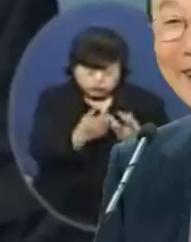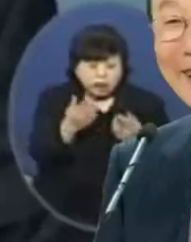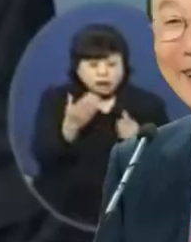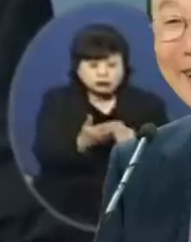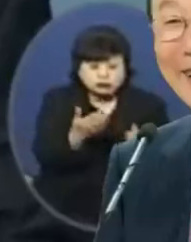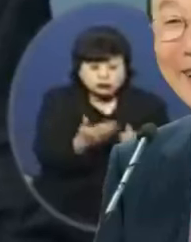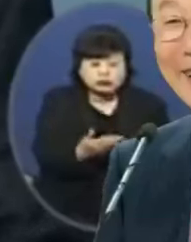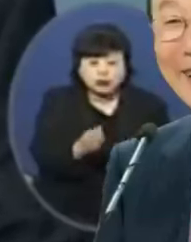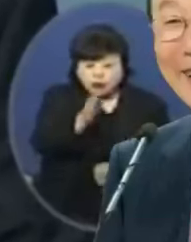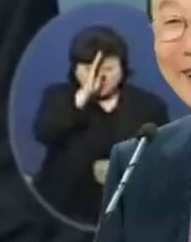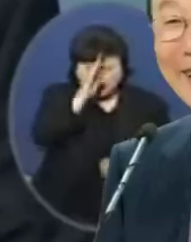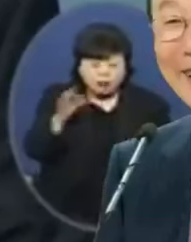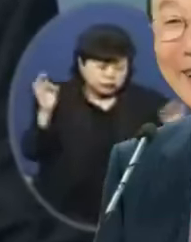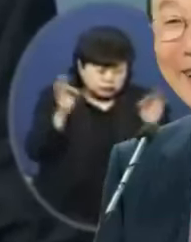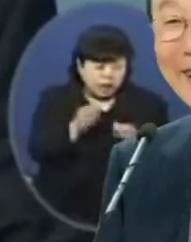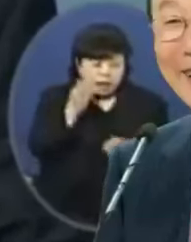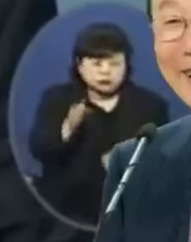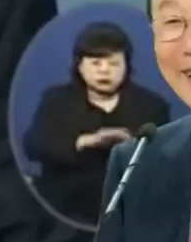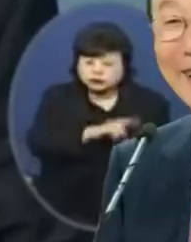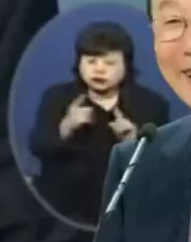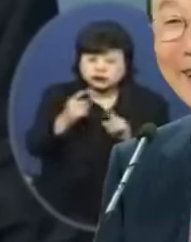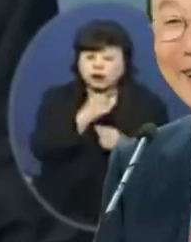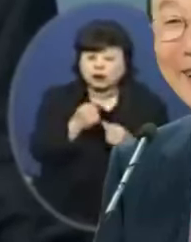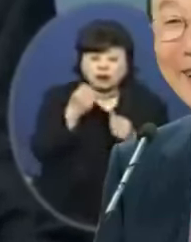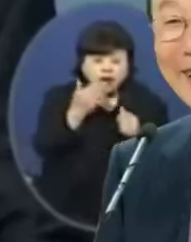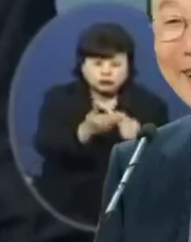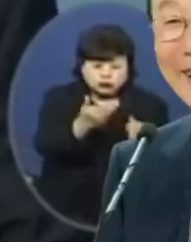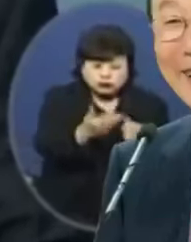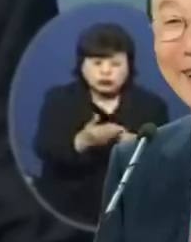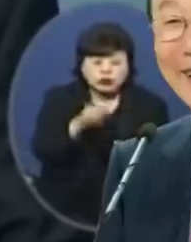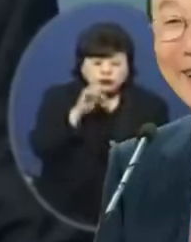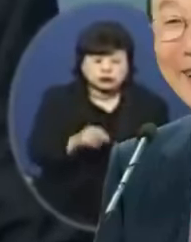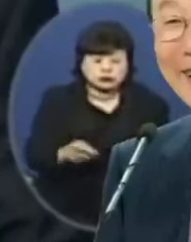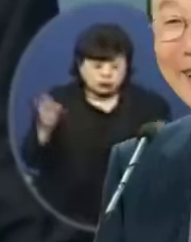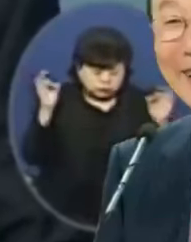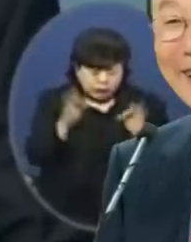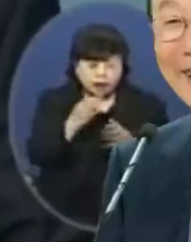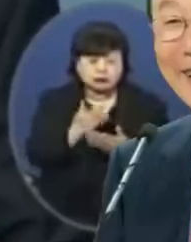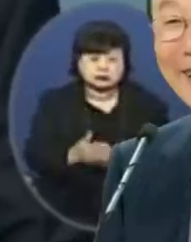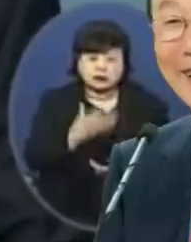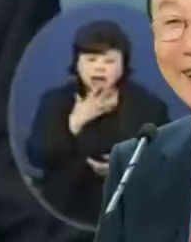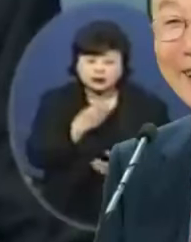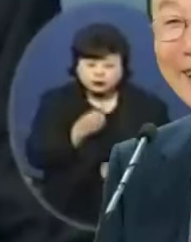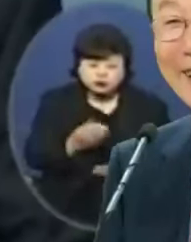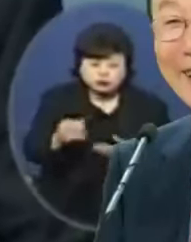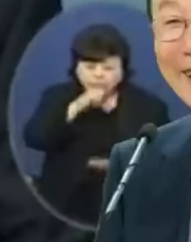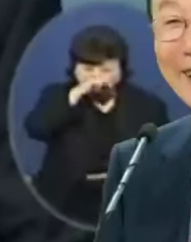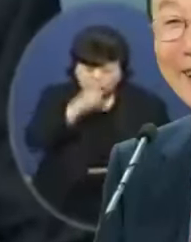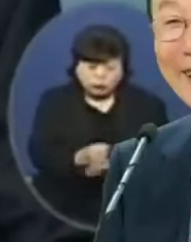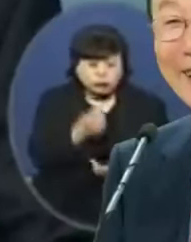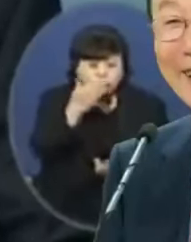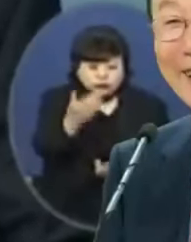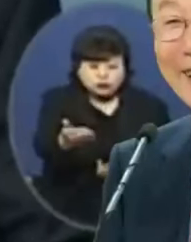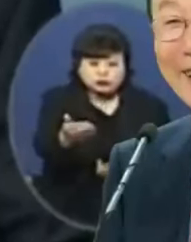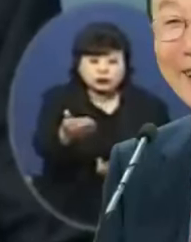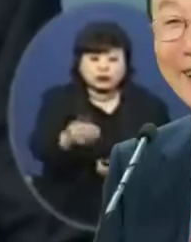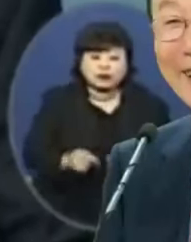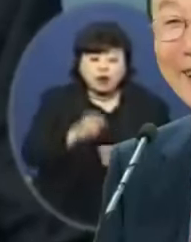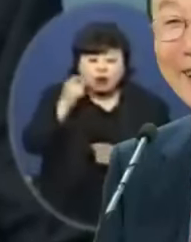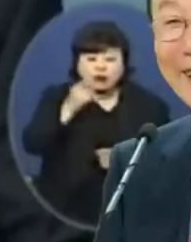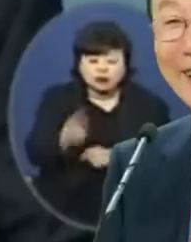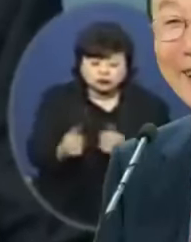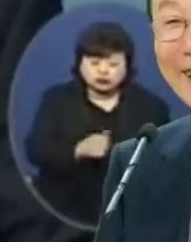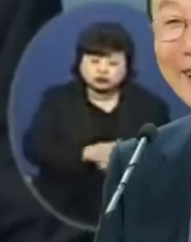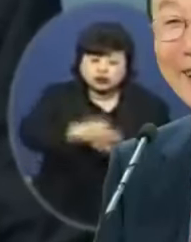주시고 질병을 도말시키시고 치료와 건강을 주시고 저주를 제하여 주시고 아브라함의 복과 형통을 주시고 영원한